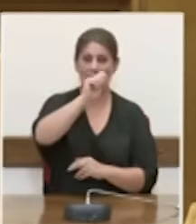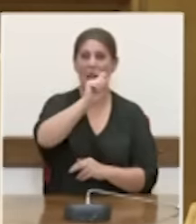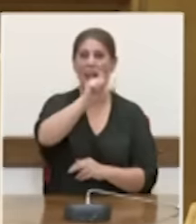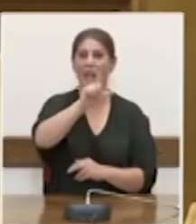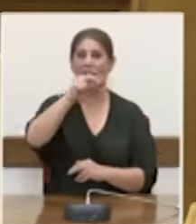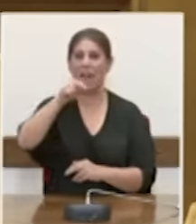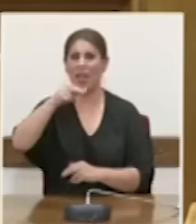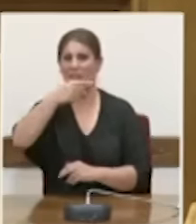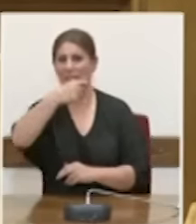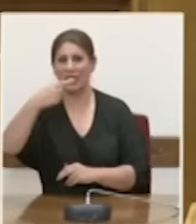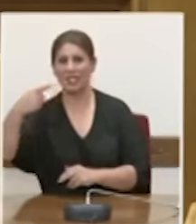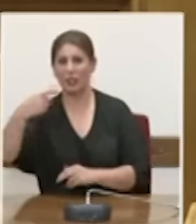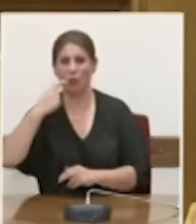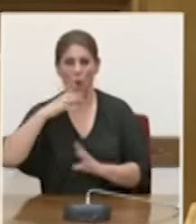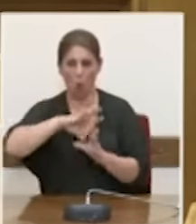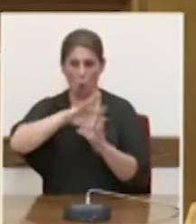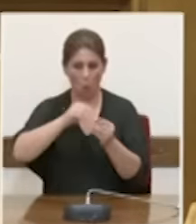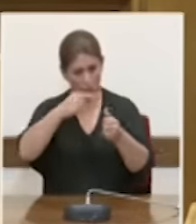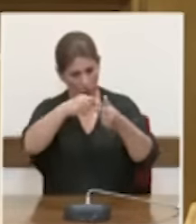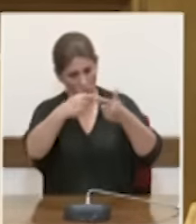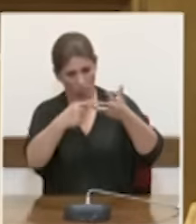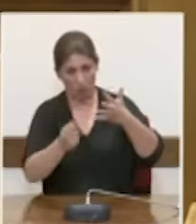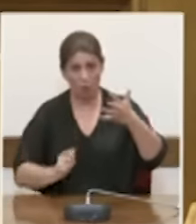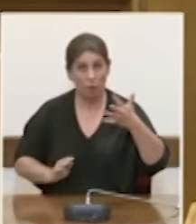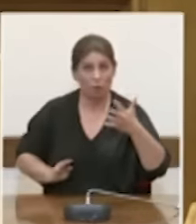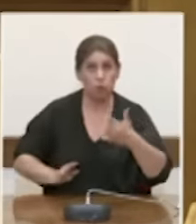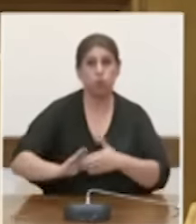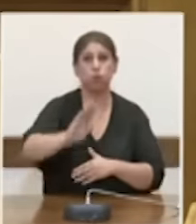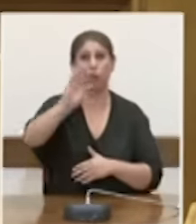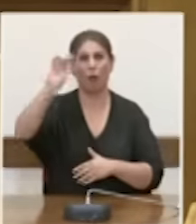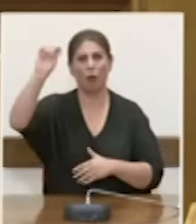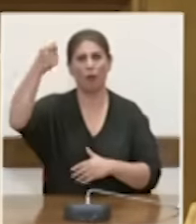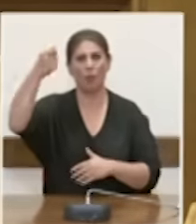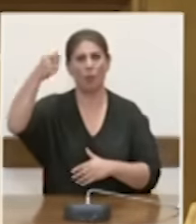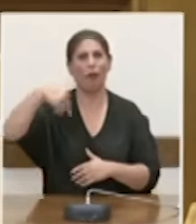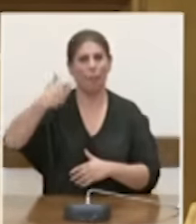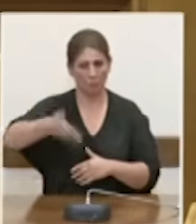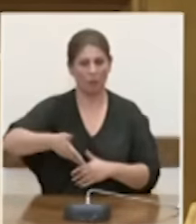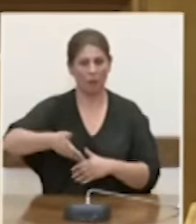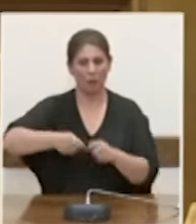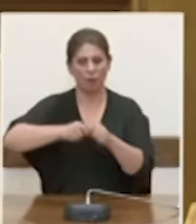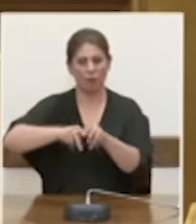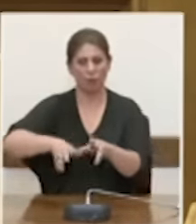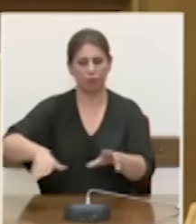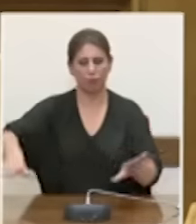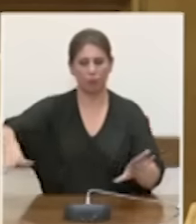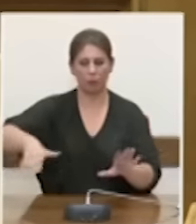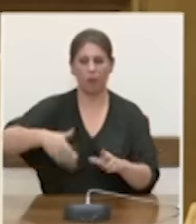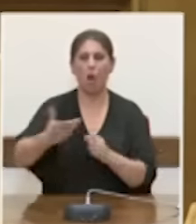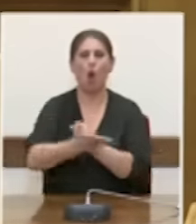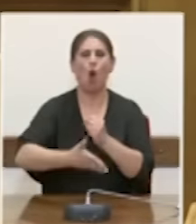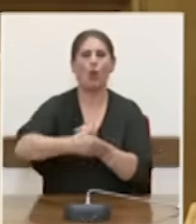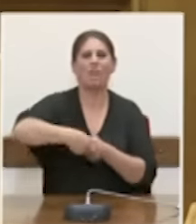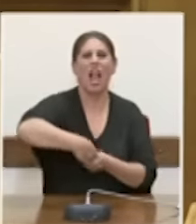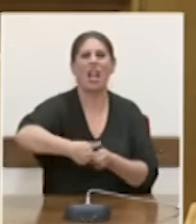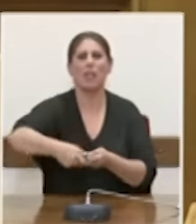αυτά εκτόξευσαν το κόστος του ρεύματος και αυτό με τη σειρά του πέρασε στα λιπάσματα, στα τρόφιμα και σε όλα τα